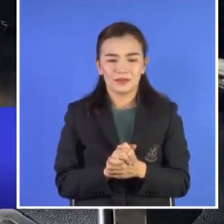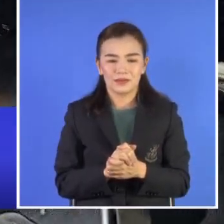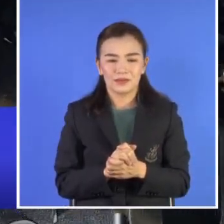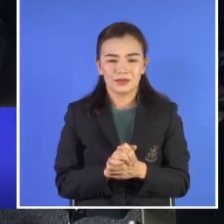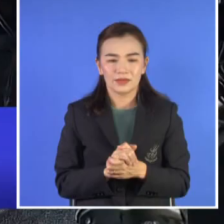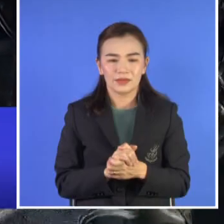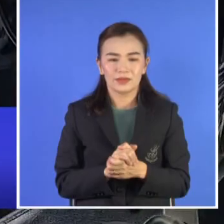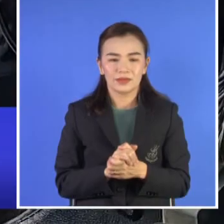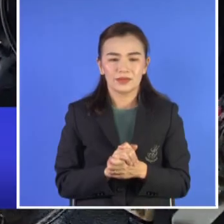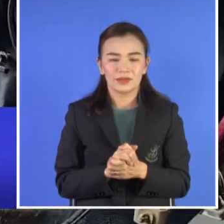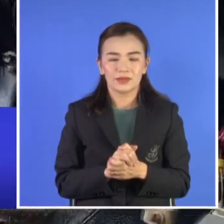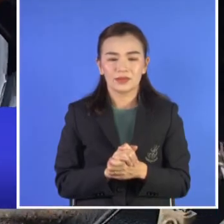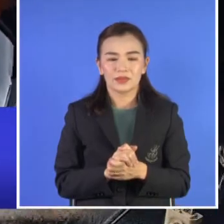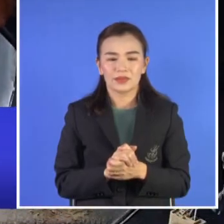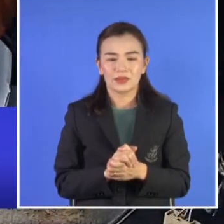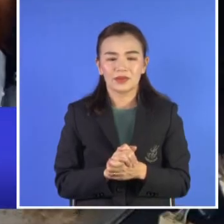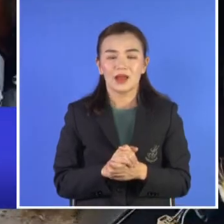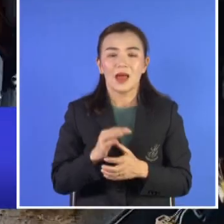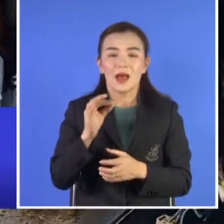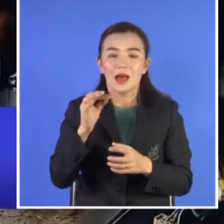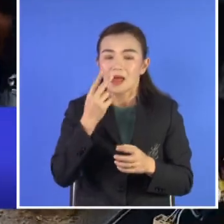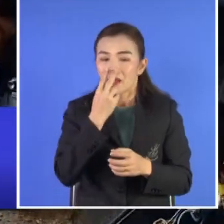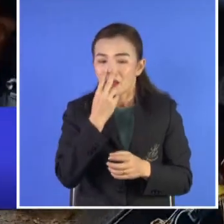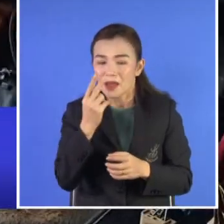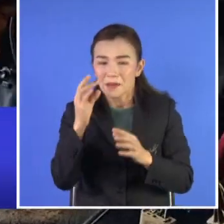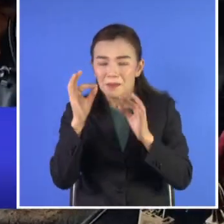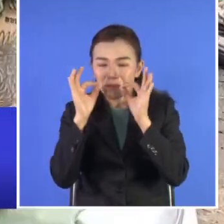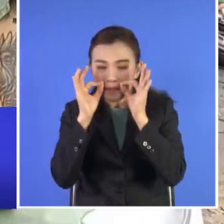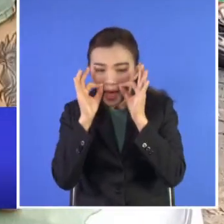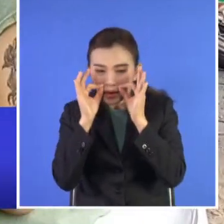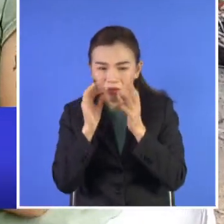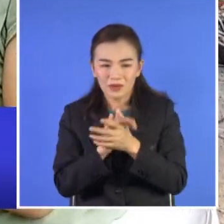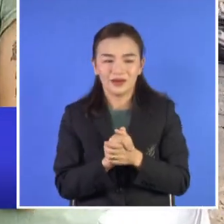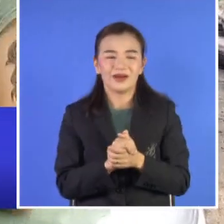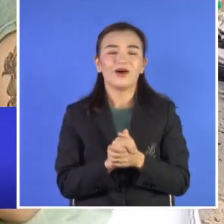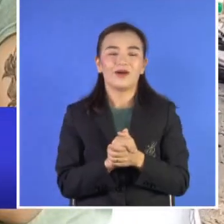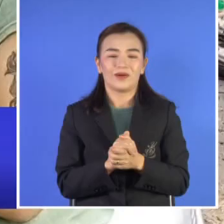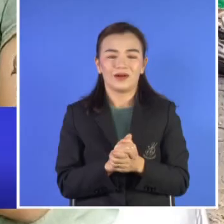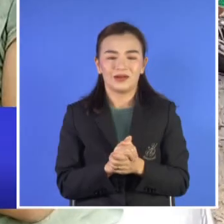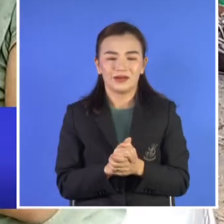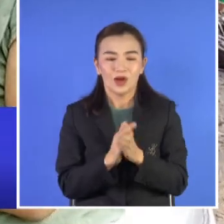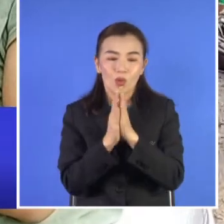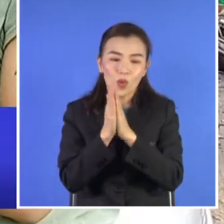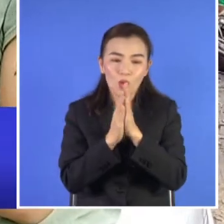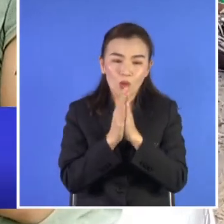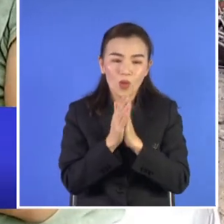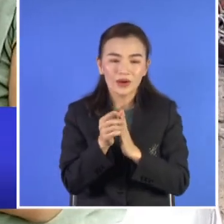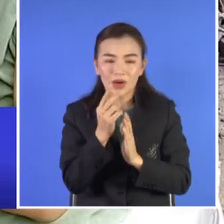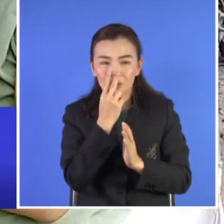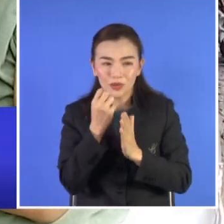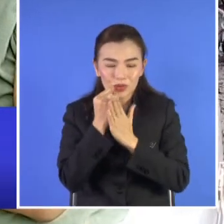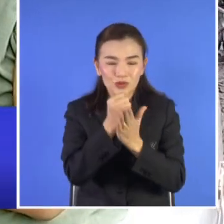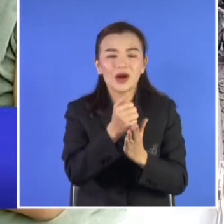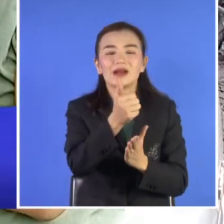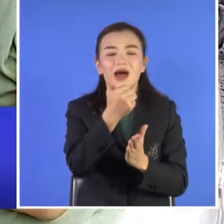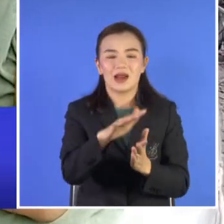ตัวน้อยเห็นแมวก็อยากเห็นอยากเห็นทะเบียนก็อยากเห็น ตอนนี้ลุ้นเนี่ยลุ้นมากๆเลยเด้อ ลุ้นก่อนใจเย็นๆอ้าวนี่ช่วยเหลือได้สำเร็จแล้วนะ